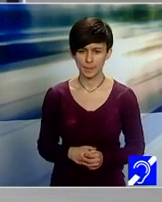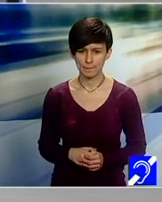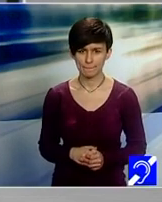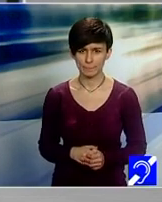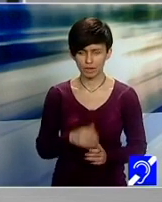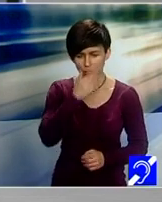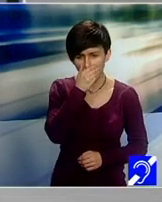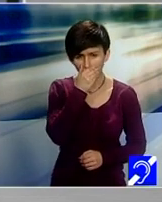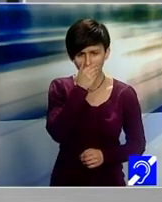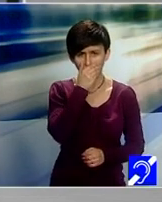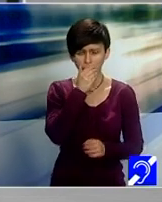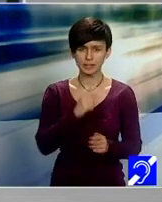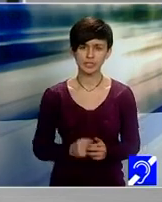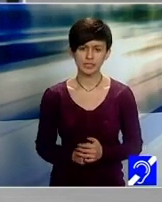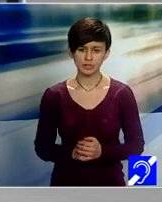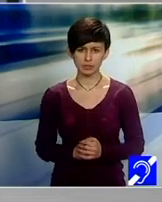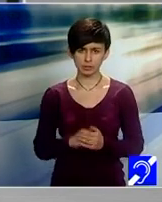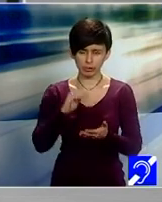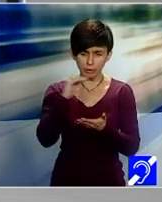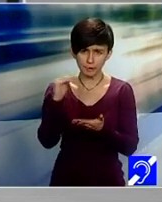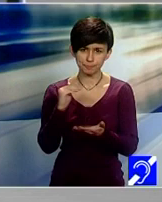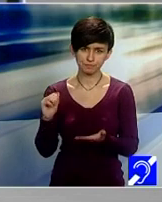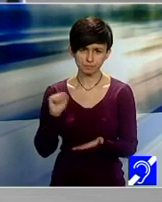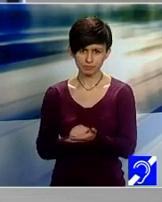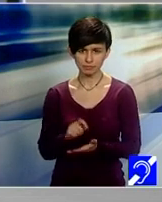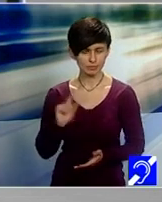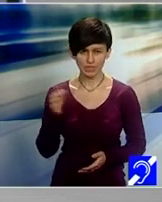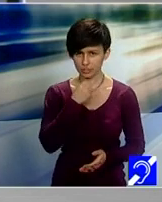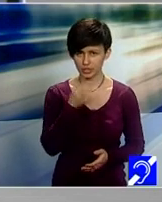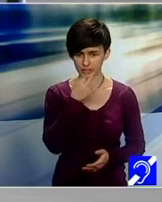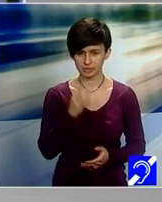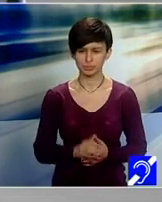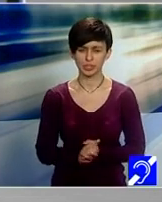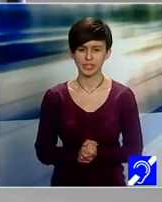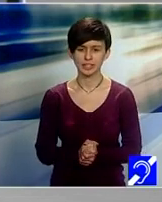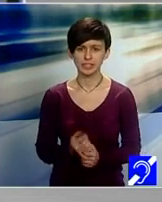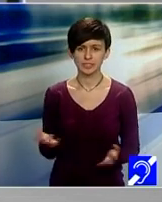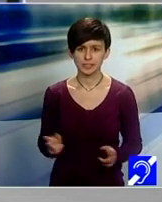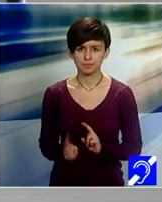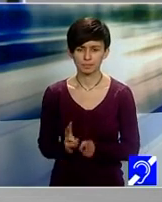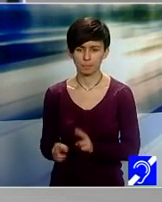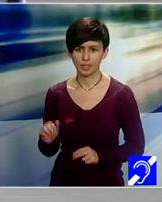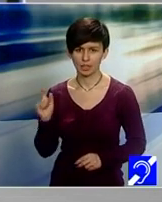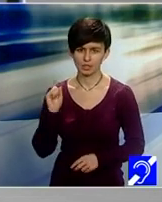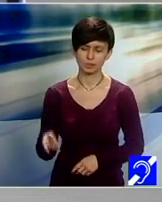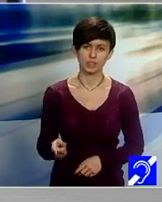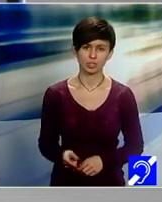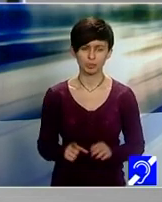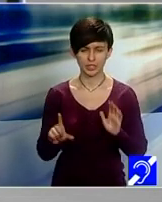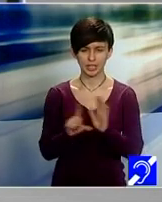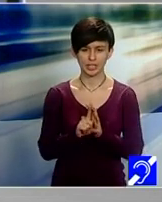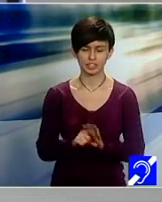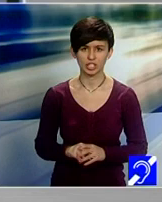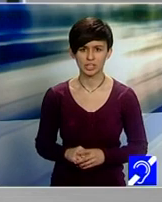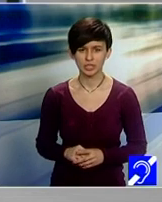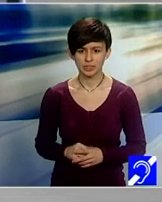de pagini. În cuprinsul legii nu ne spune cum ne obligă legea 24/2000 legiuitorul